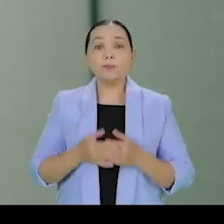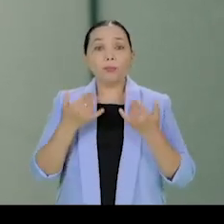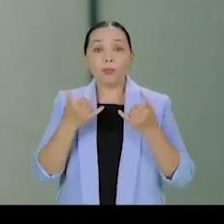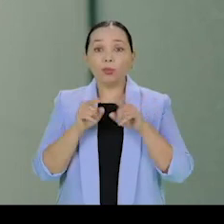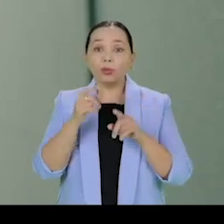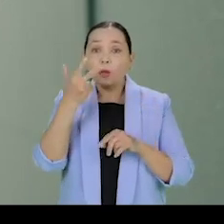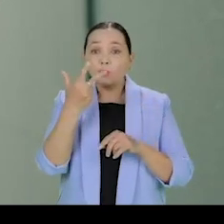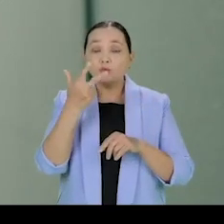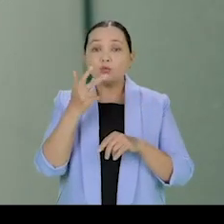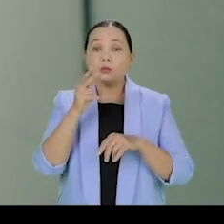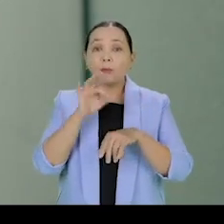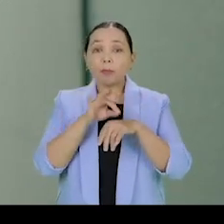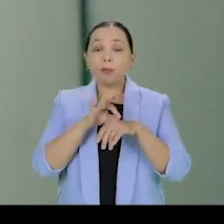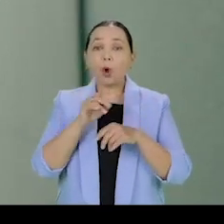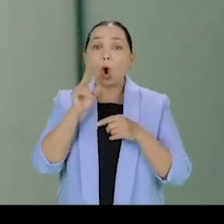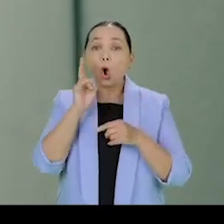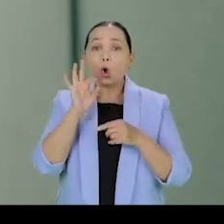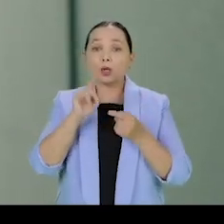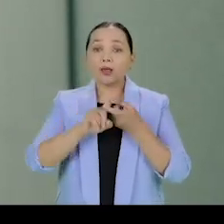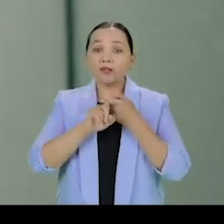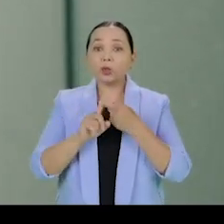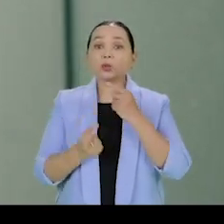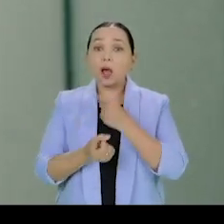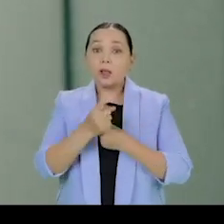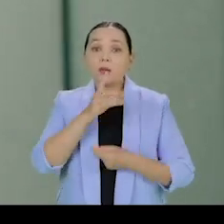Bugun ham 3 ta bemorda koronavirus aniqlandi.